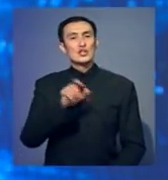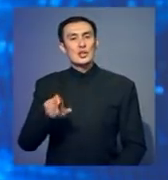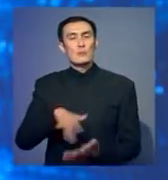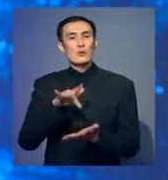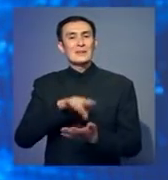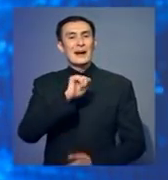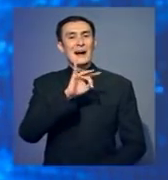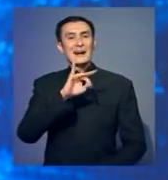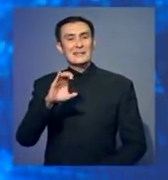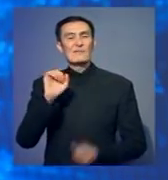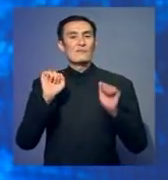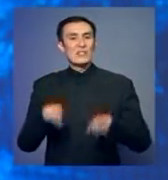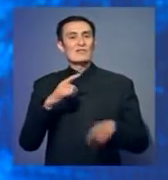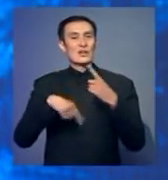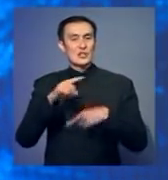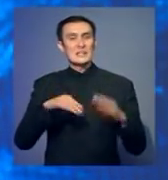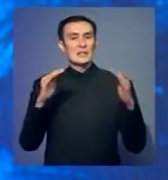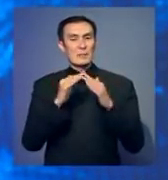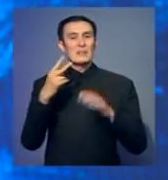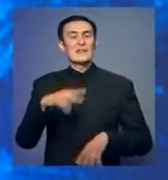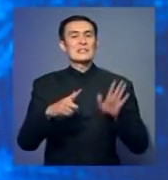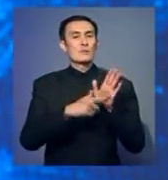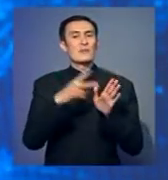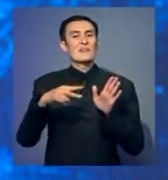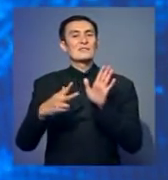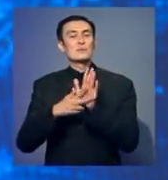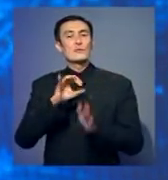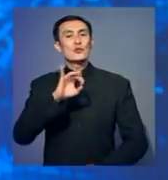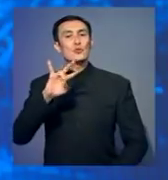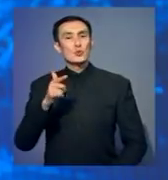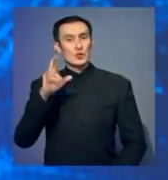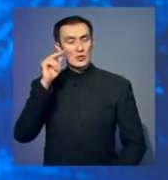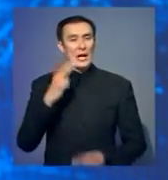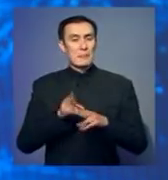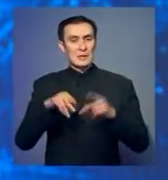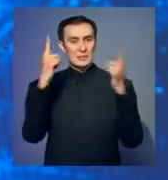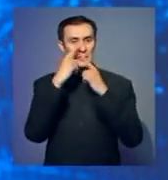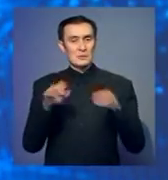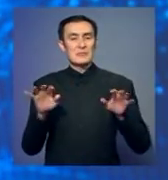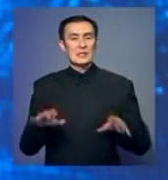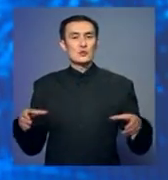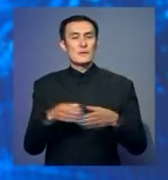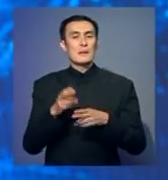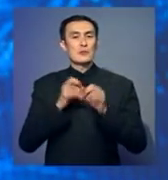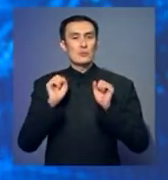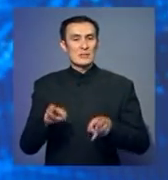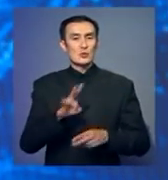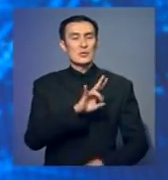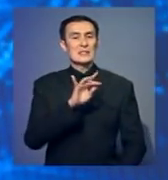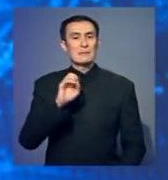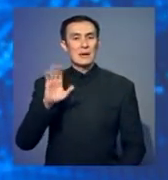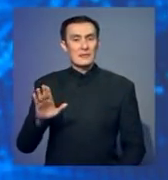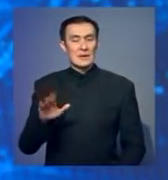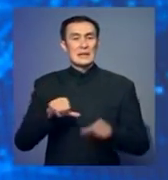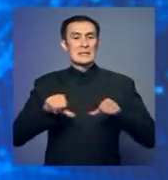Жителям Арыси разрешат возвращаться в свои дома 27 и 28 июня. Об этом сообщил председатель Совета безопасности